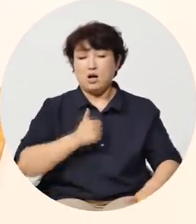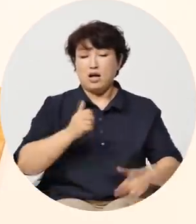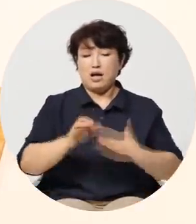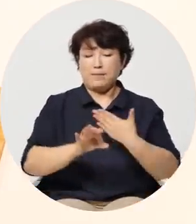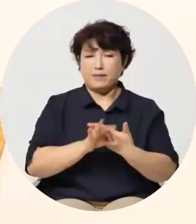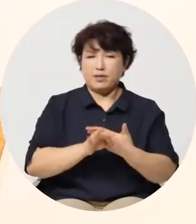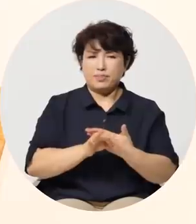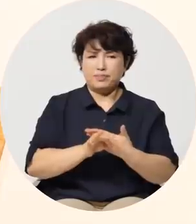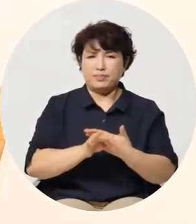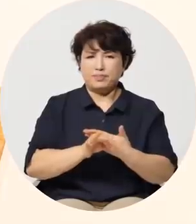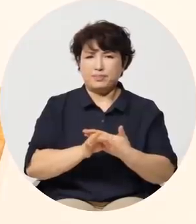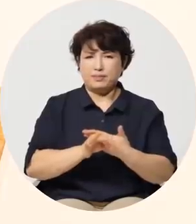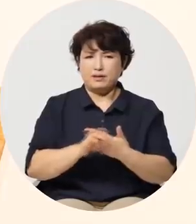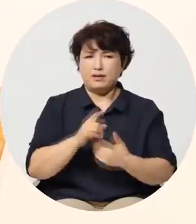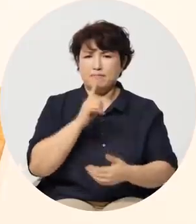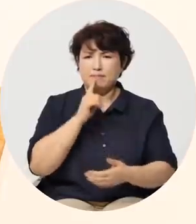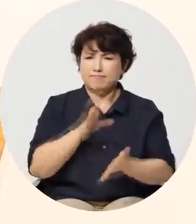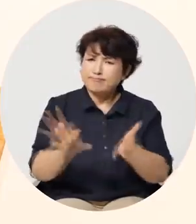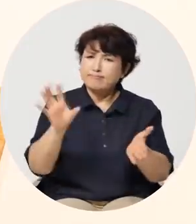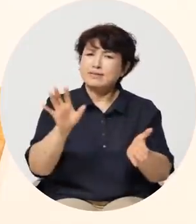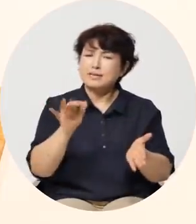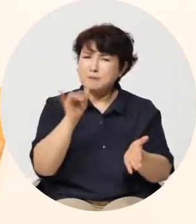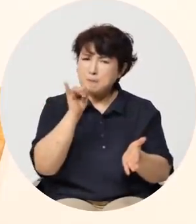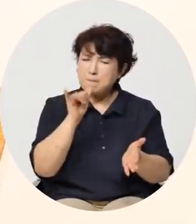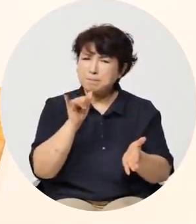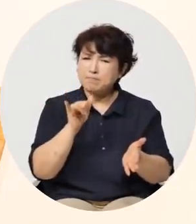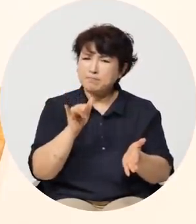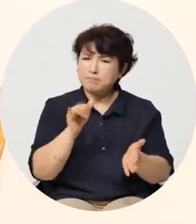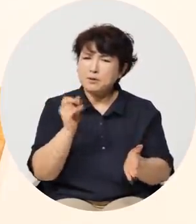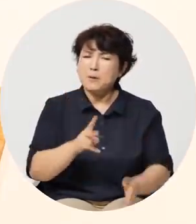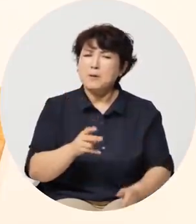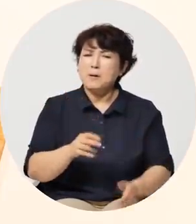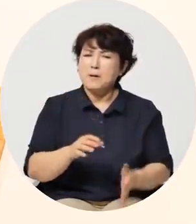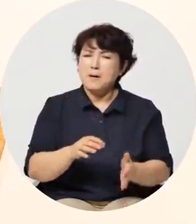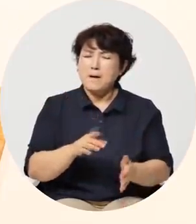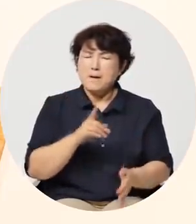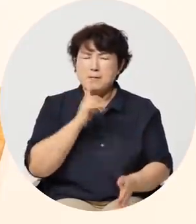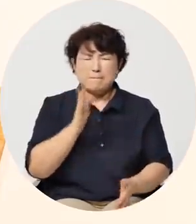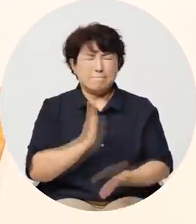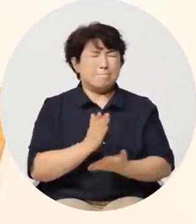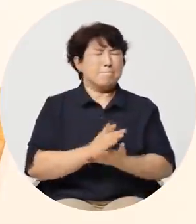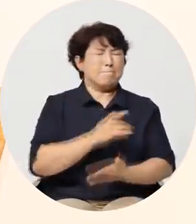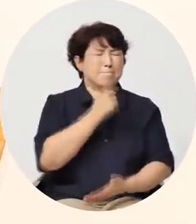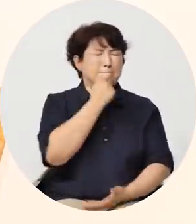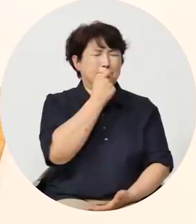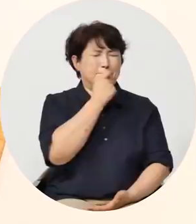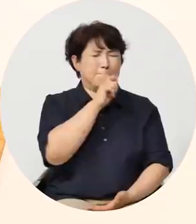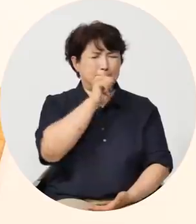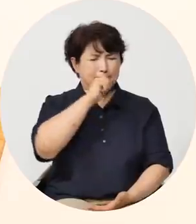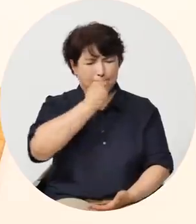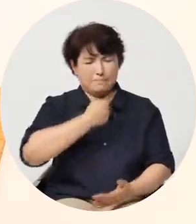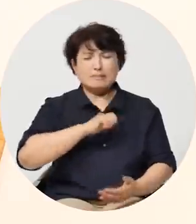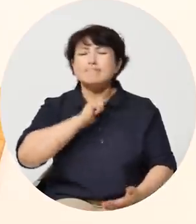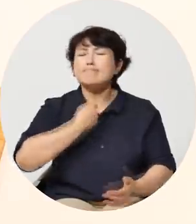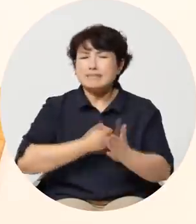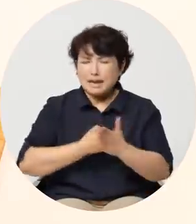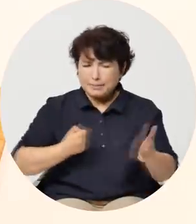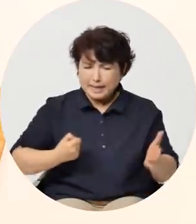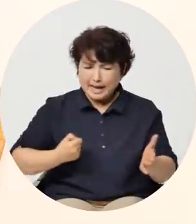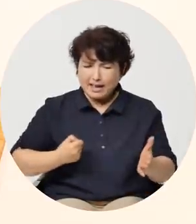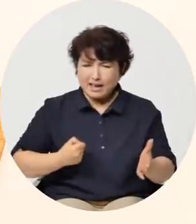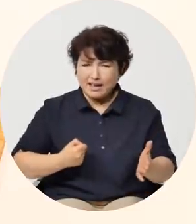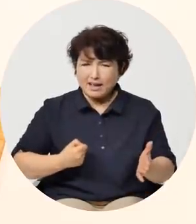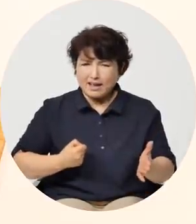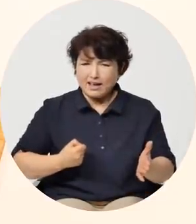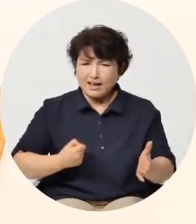못 참아가지고 입에서 욕이 나오든지 욕을 안 하려고 하다 보니 어때요? 보면 욕이 나올 것 같으니까 주먹이 날아갈